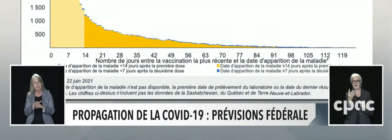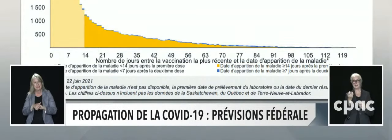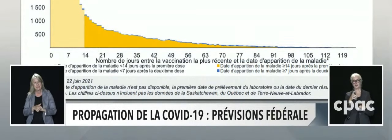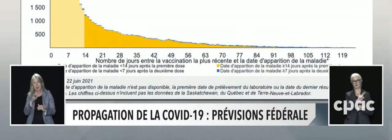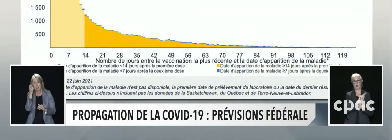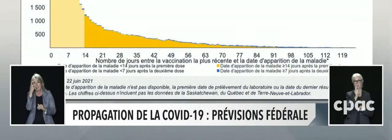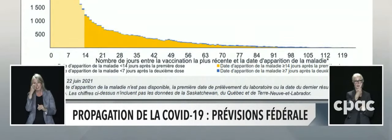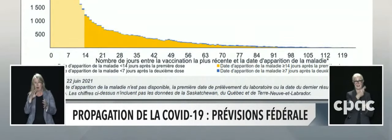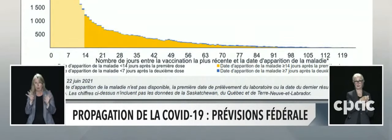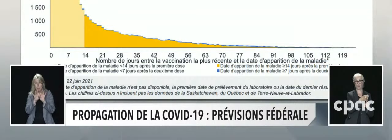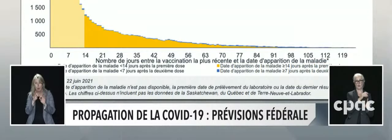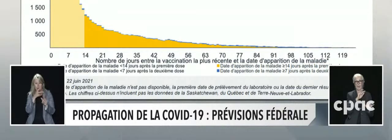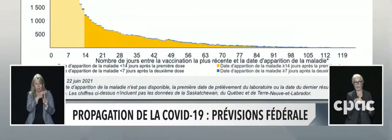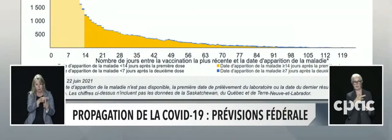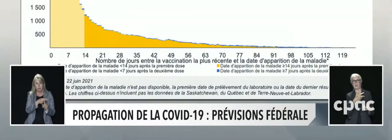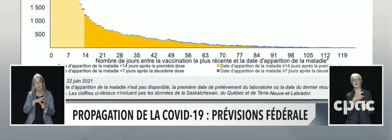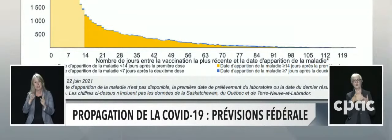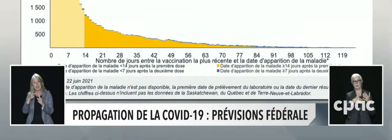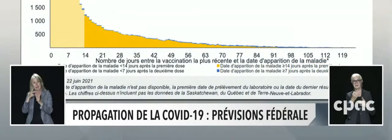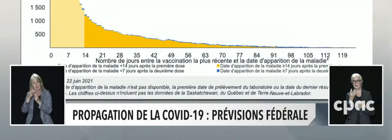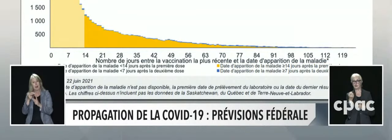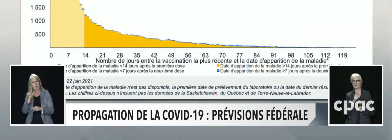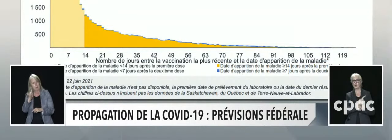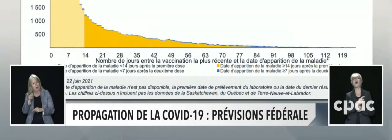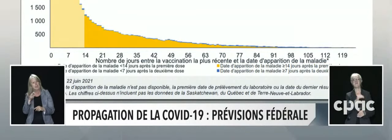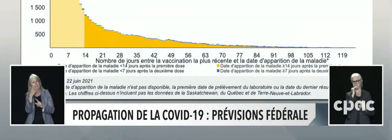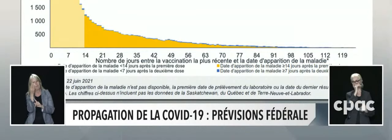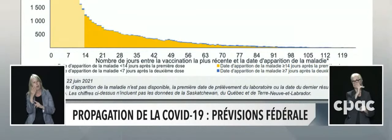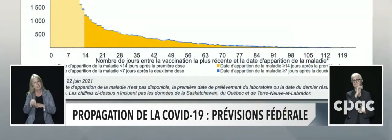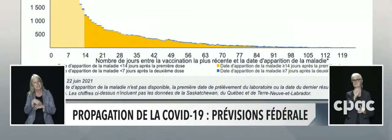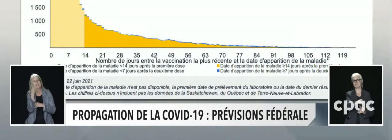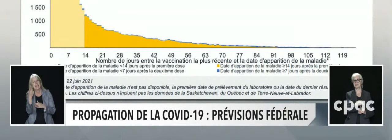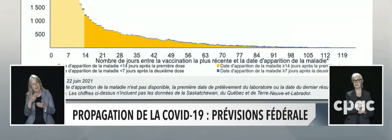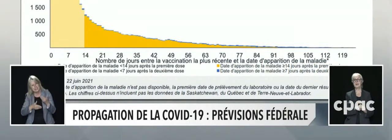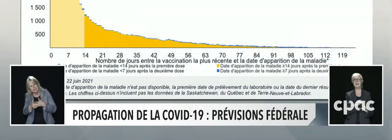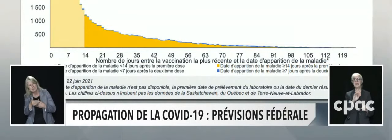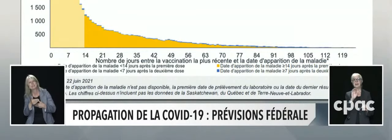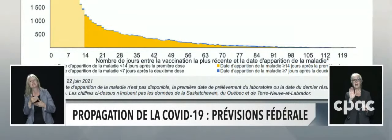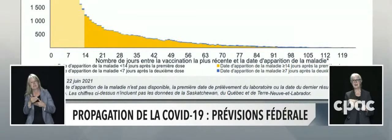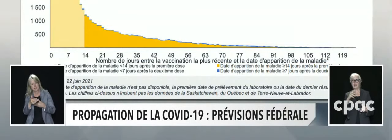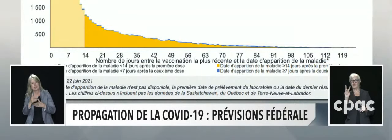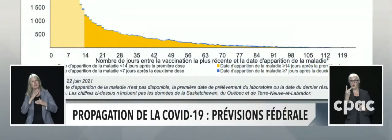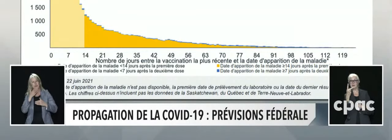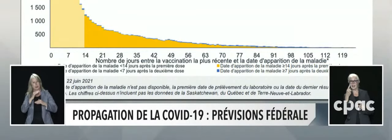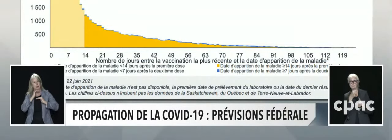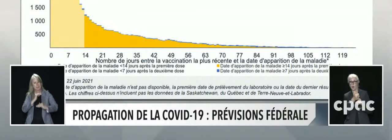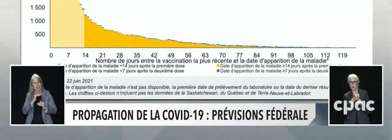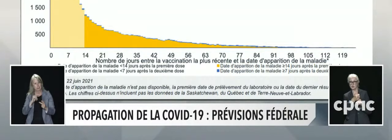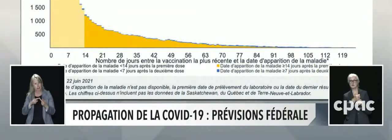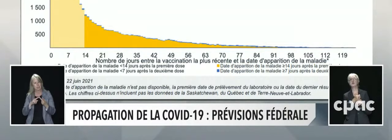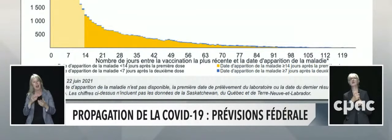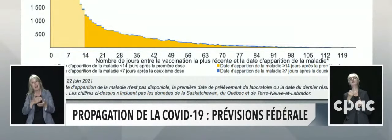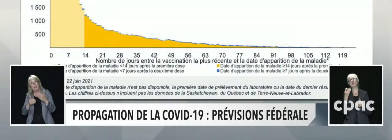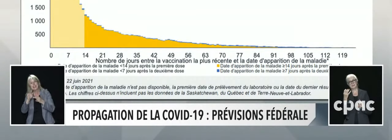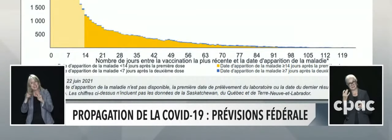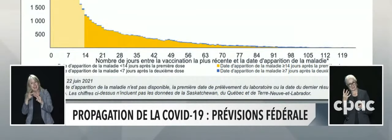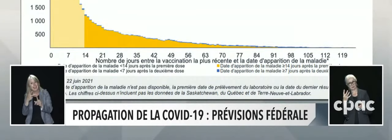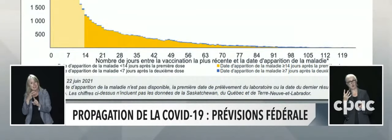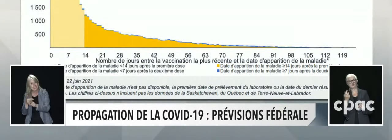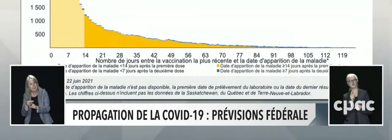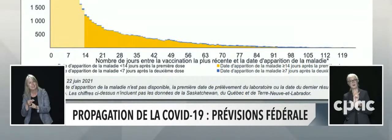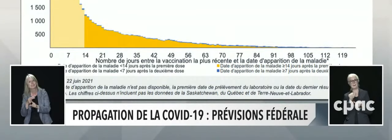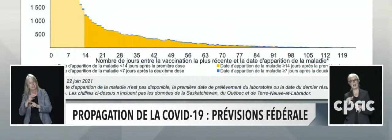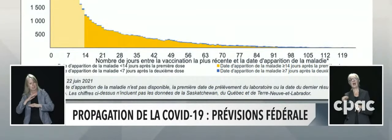première dose pour assurer une bonne protection et jusqu'à 14 jours après la deuxième dose pour assurer une forte